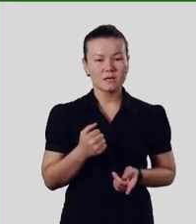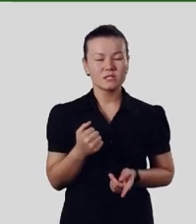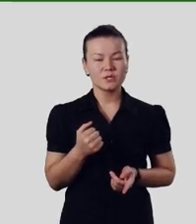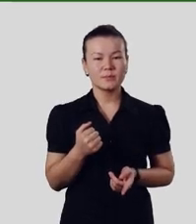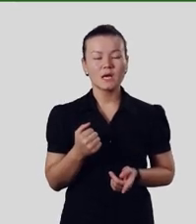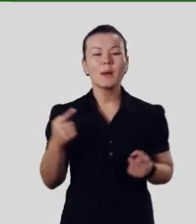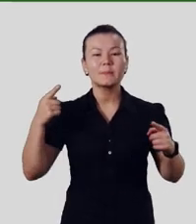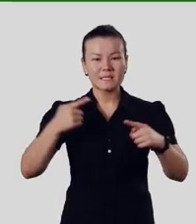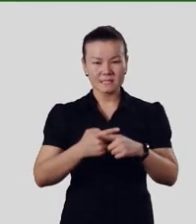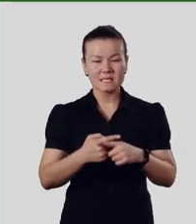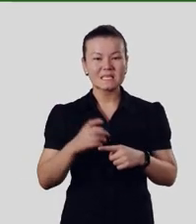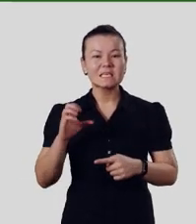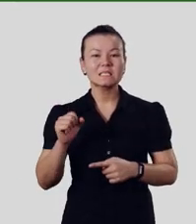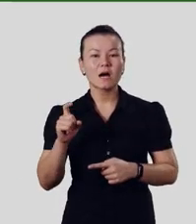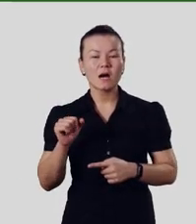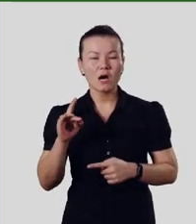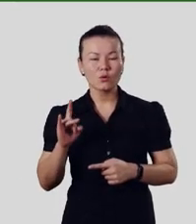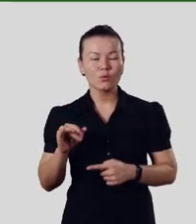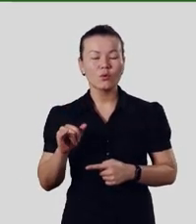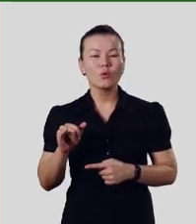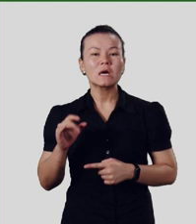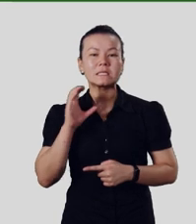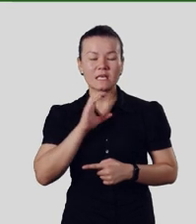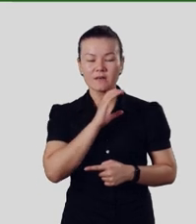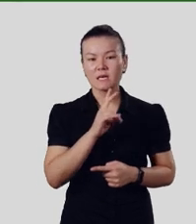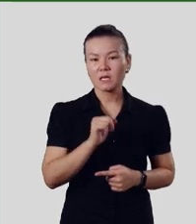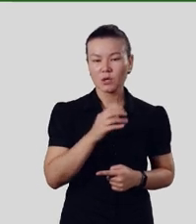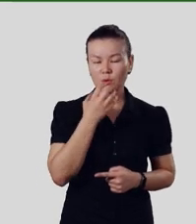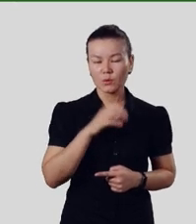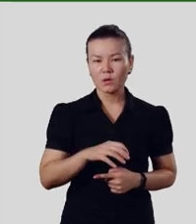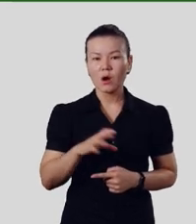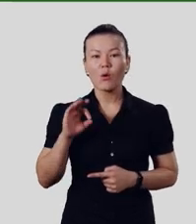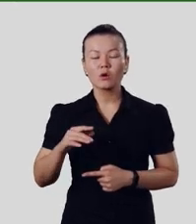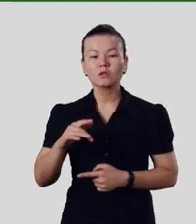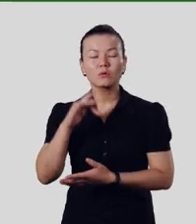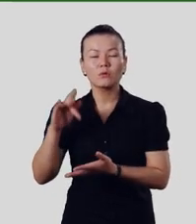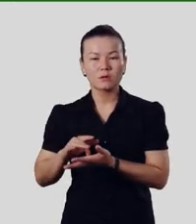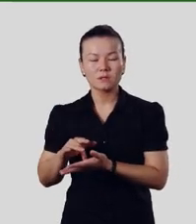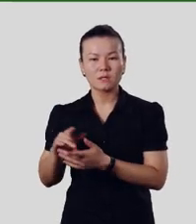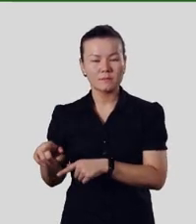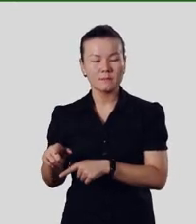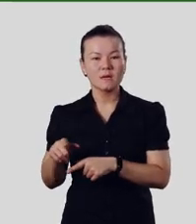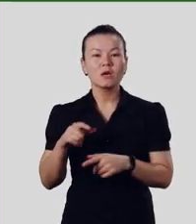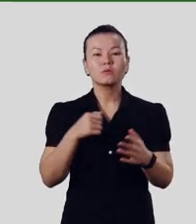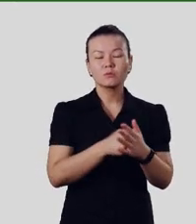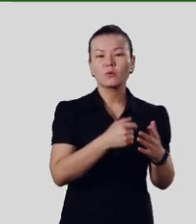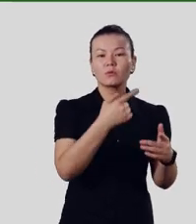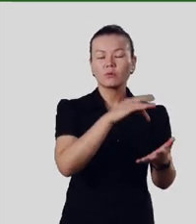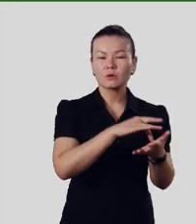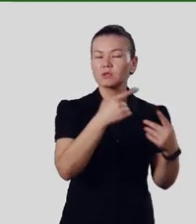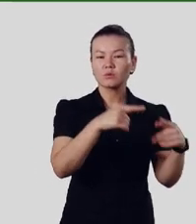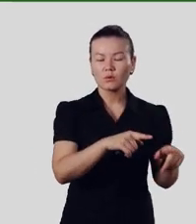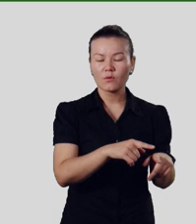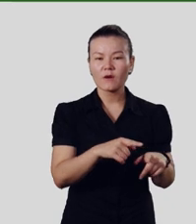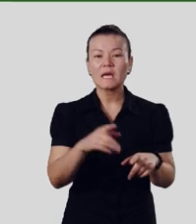2 товарищами пересекли Сахару с севера на юг, от города Триполи до озера Чад,